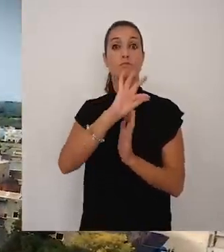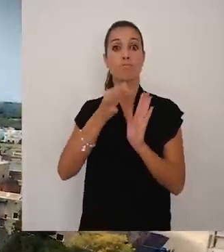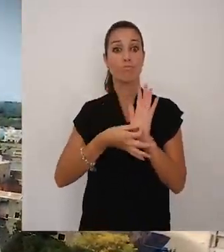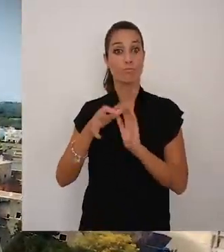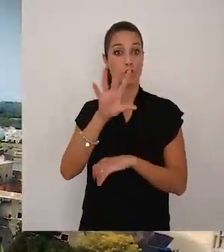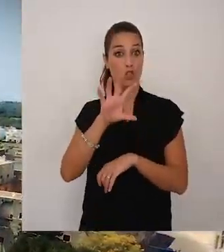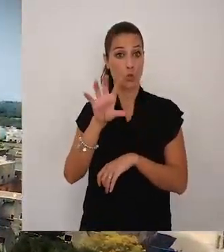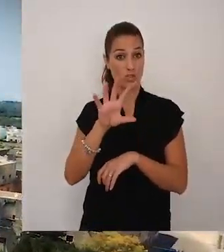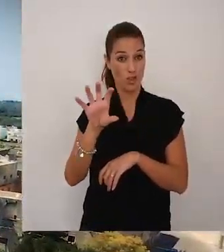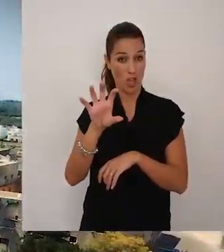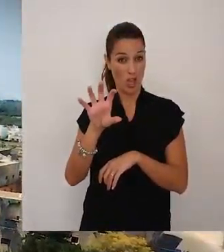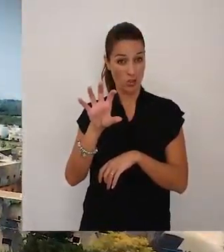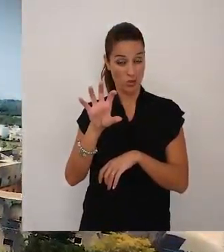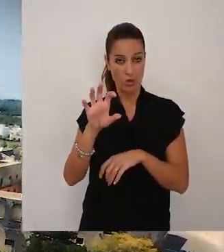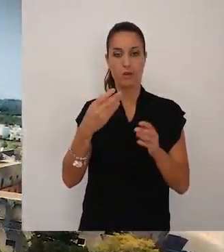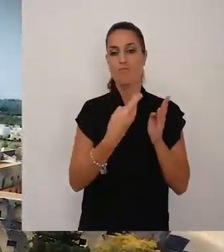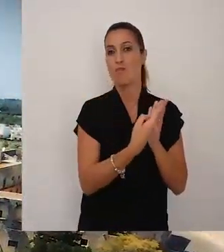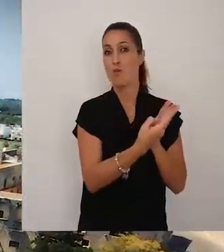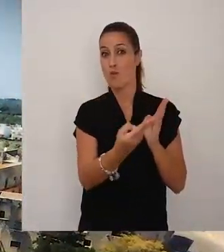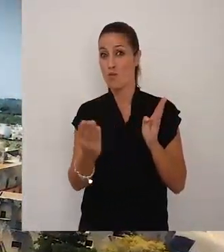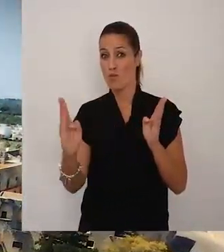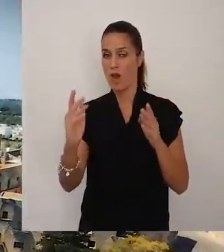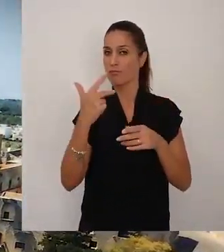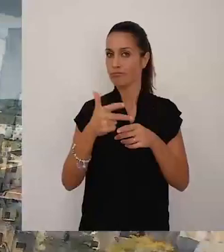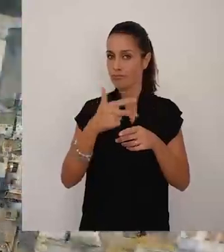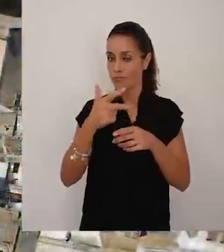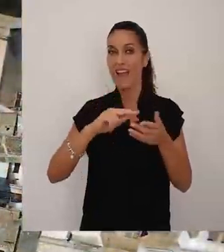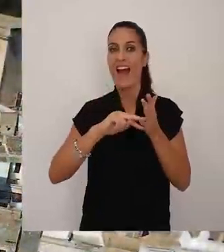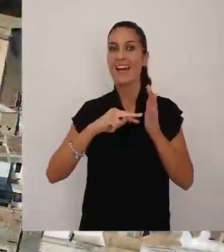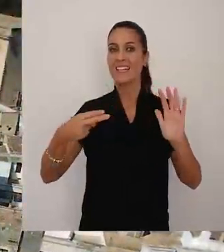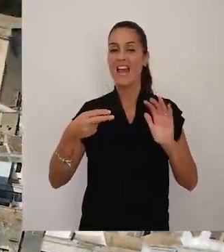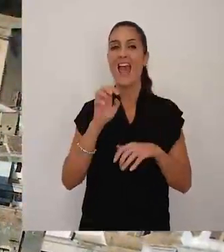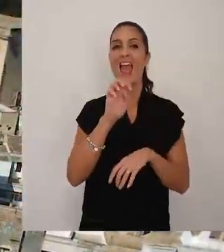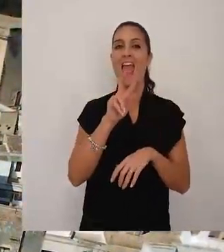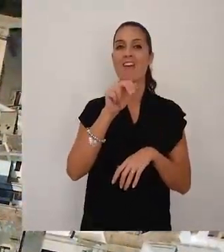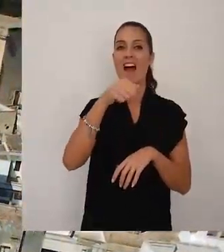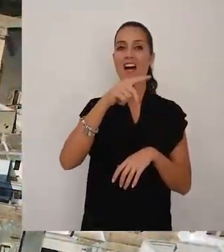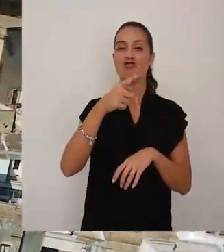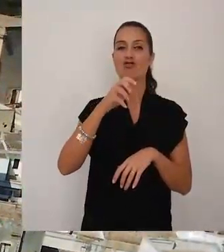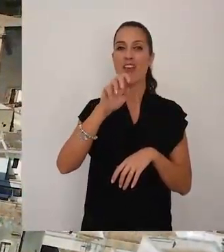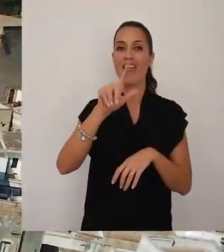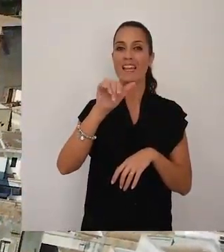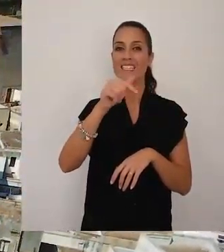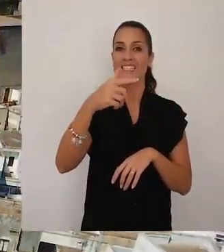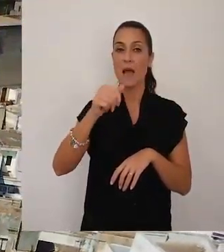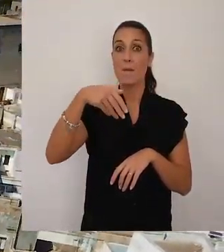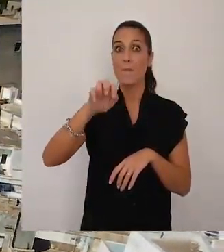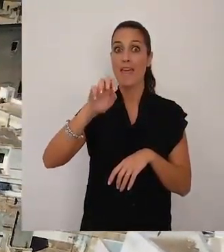Al 500 risale il rifacimento del circuito murario, ad opera dell'architetto militare Evangelista Menga.